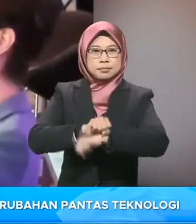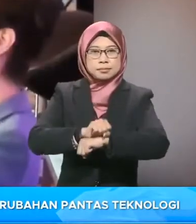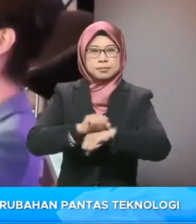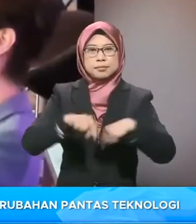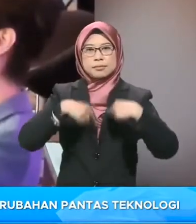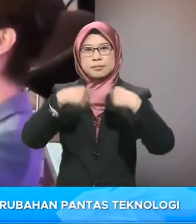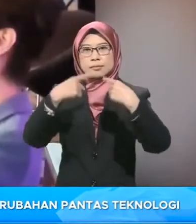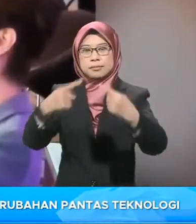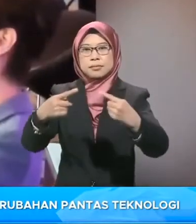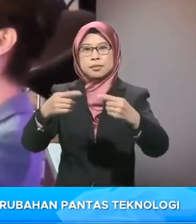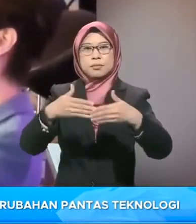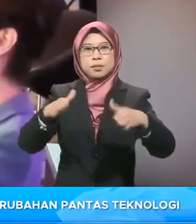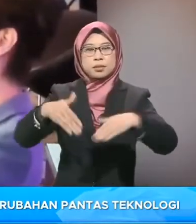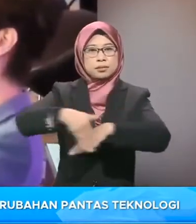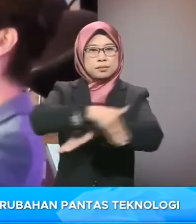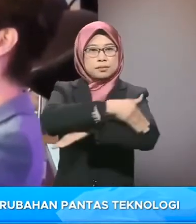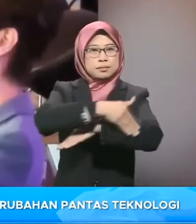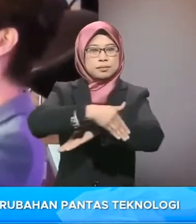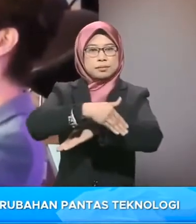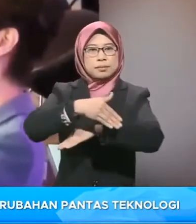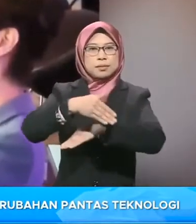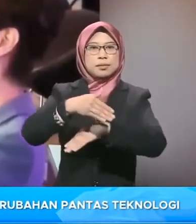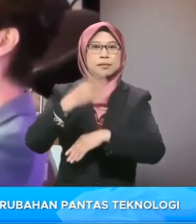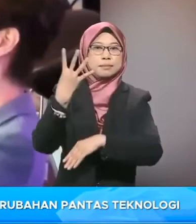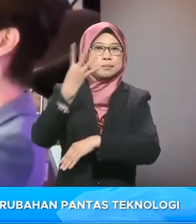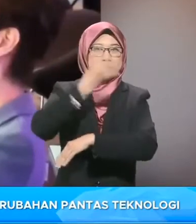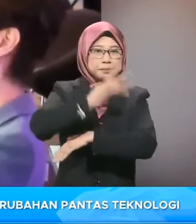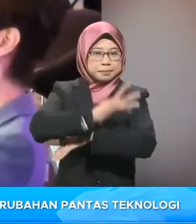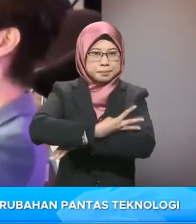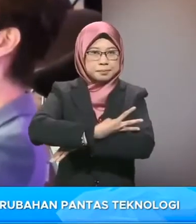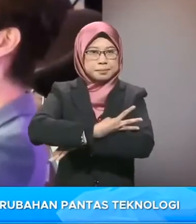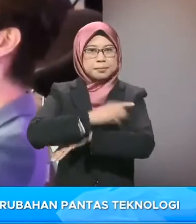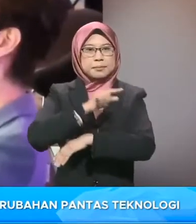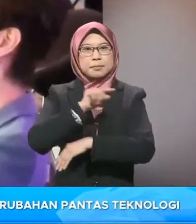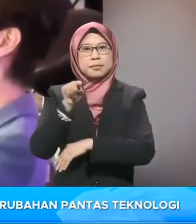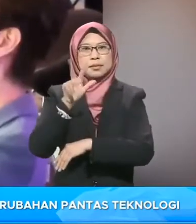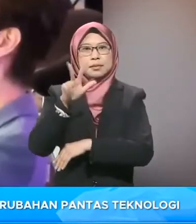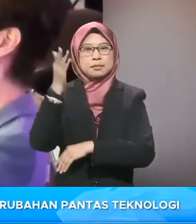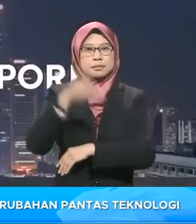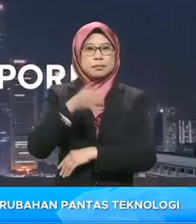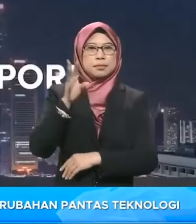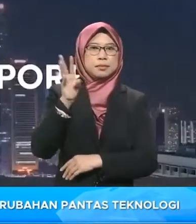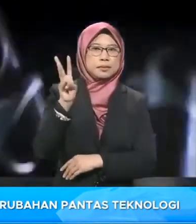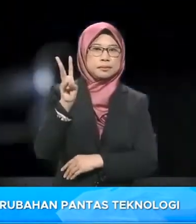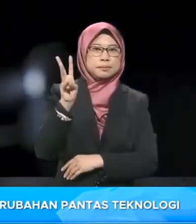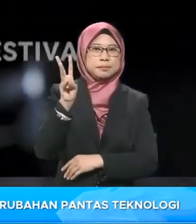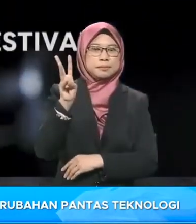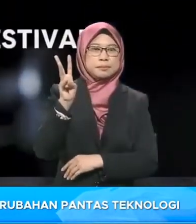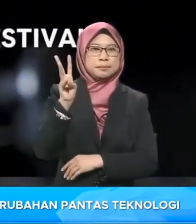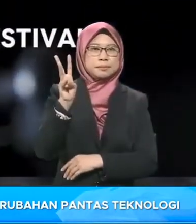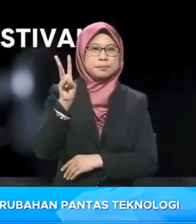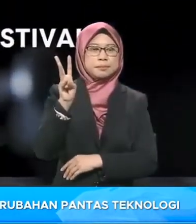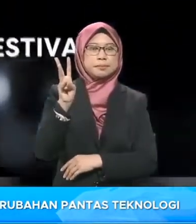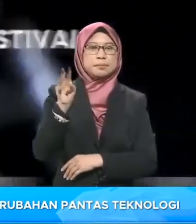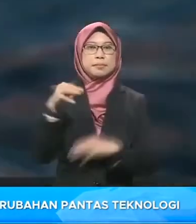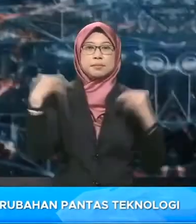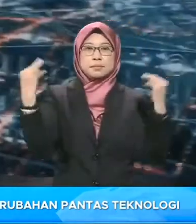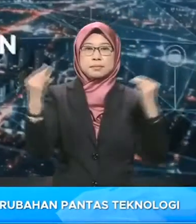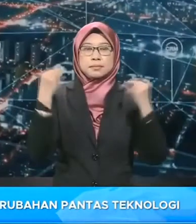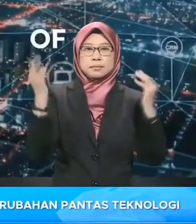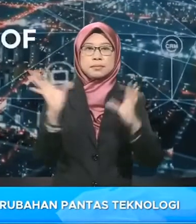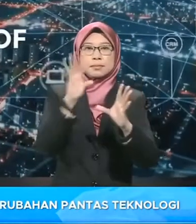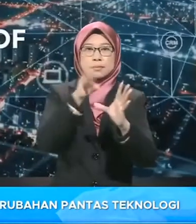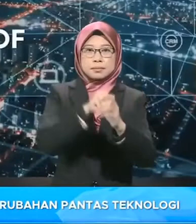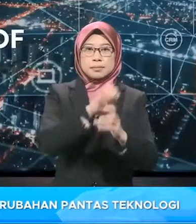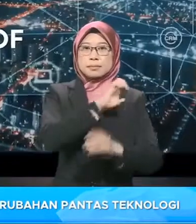sejak pembukaan semula sempadannya dan akan berlangsung selama 4 hari hingga 3 Jun 2022. Acara itu juga akan menyaksikan